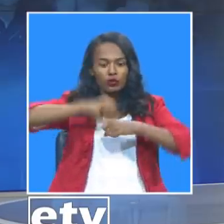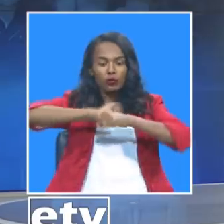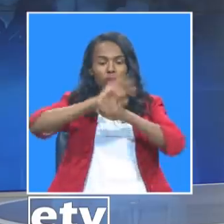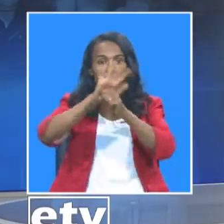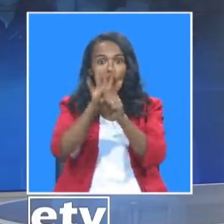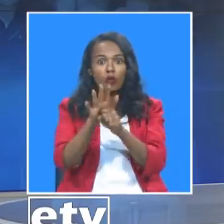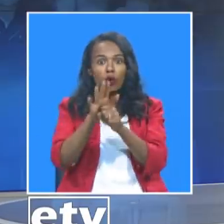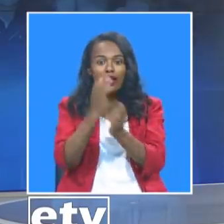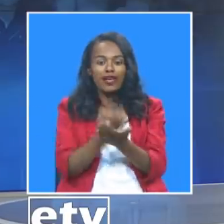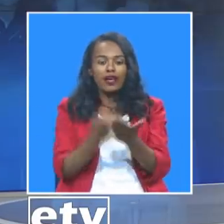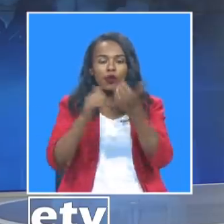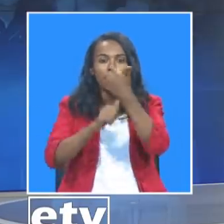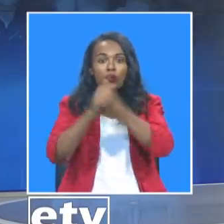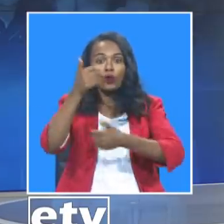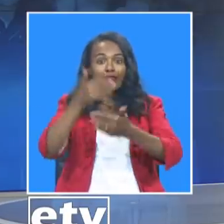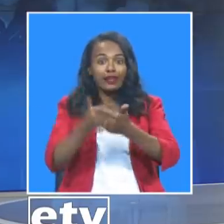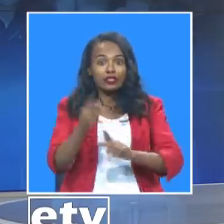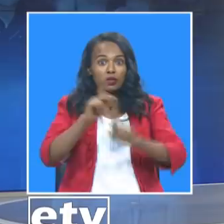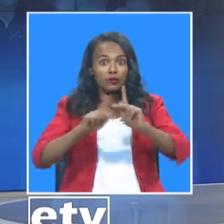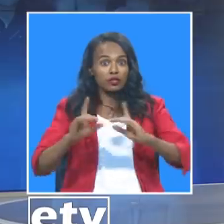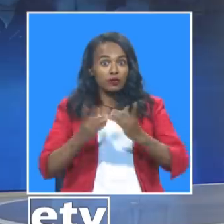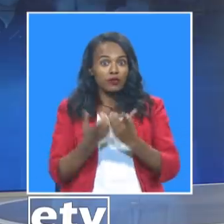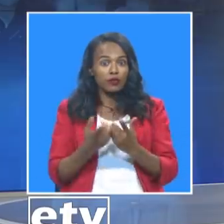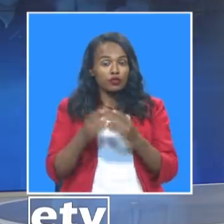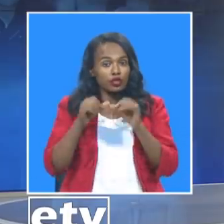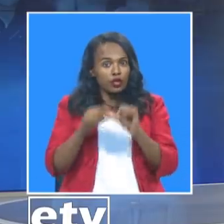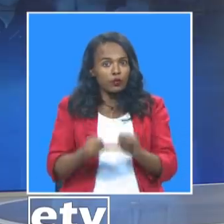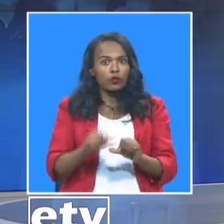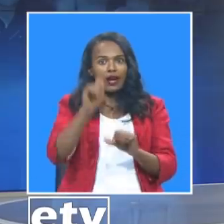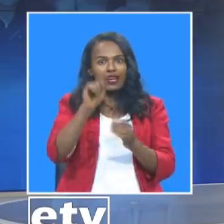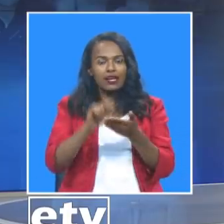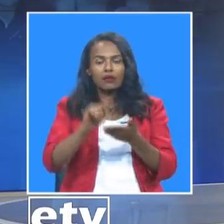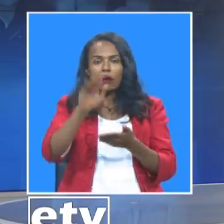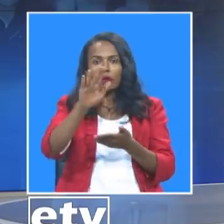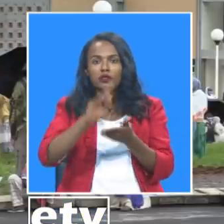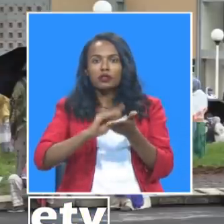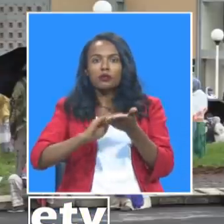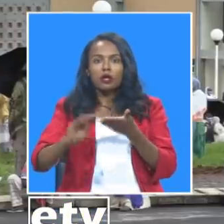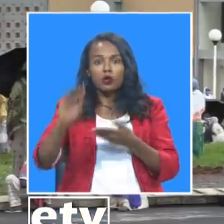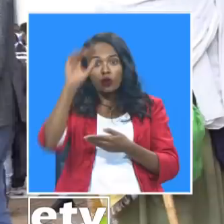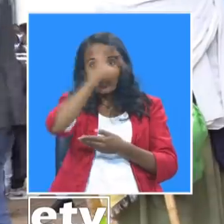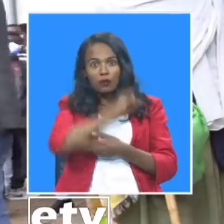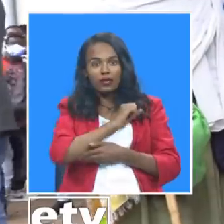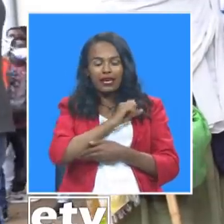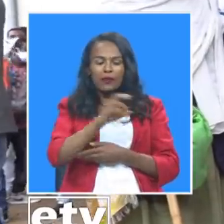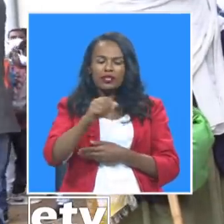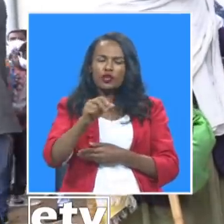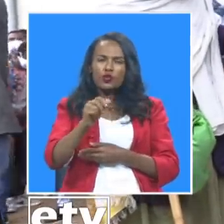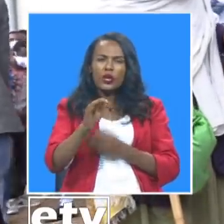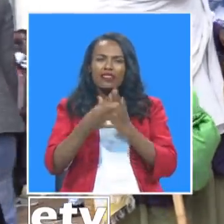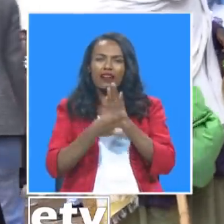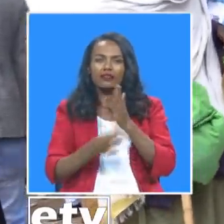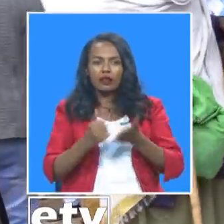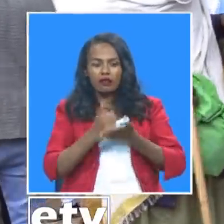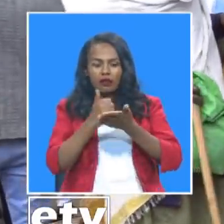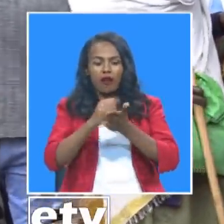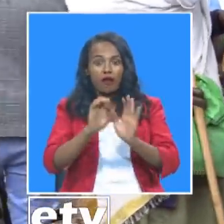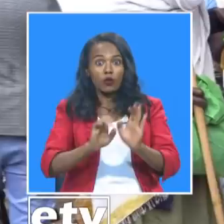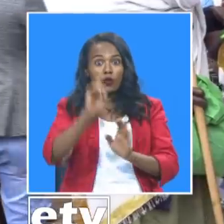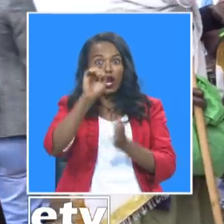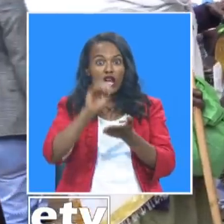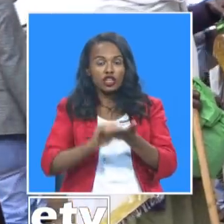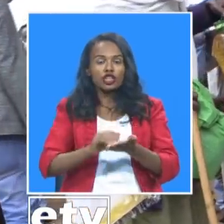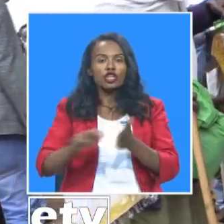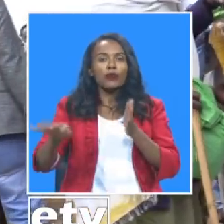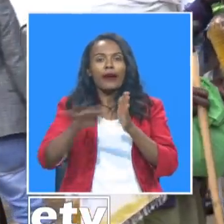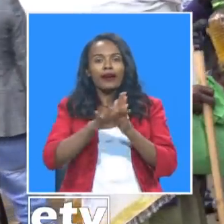ወረርሽኝ የኢኮኖሚ ጉዳት ለደረሰባቸው የህብረተሰብ ክፍሎች የሚውል 1.5 ሚሊዮን ብር የሚገመት የዱቄትና የዘይት ድጋፍ አደረጉ። ለ1000